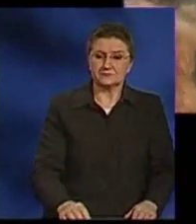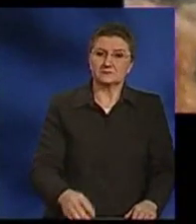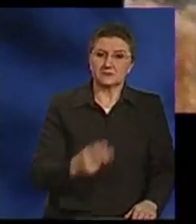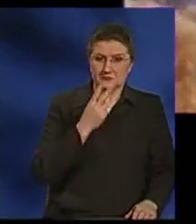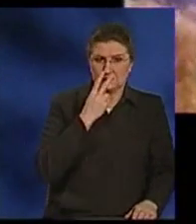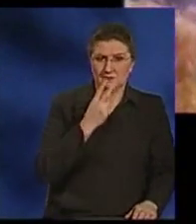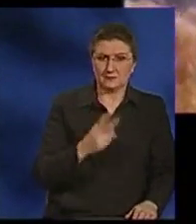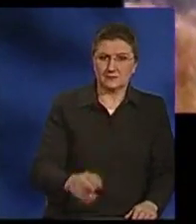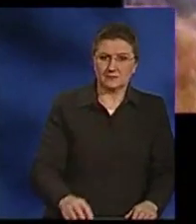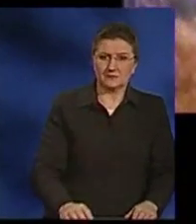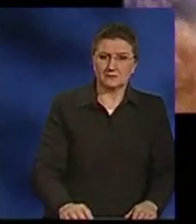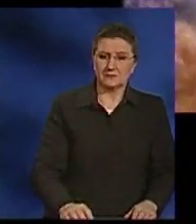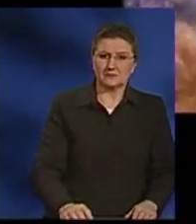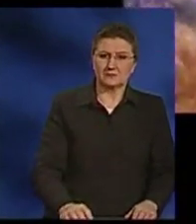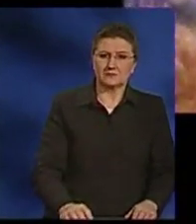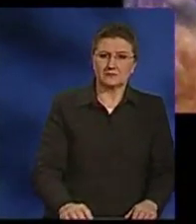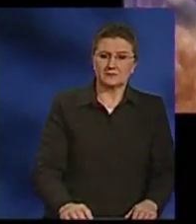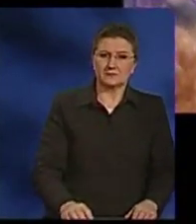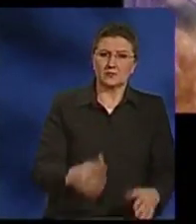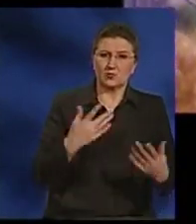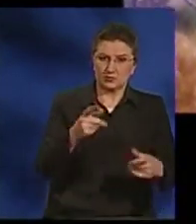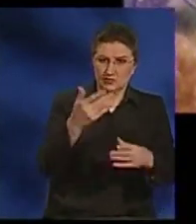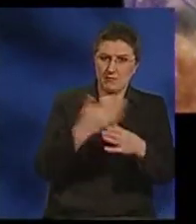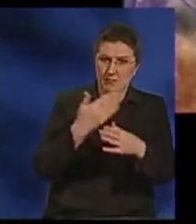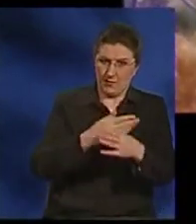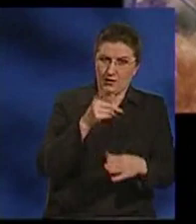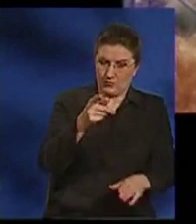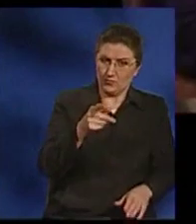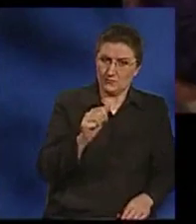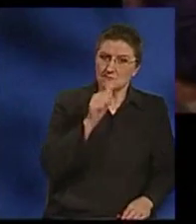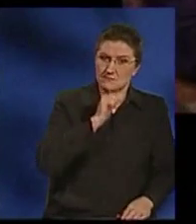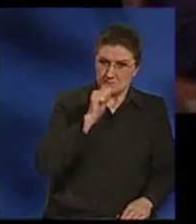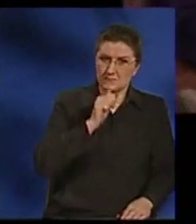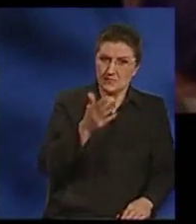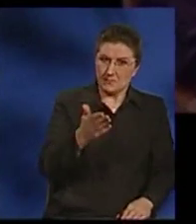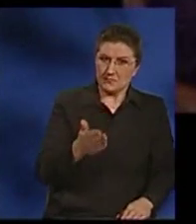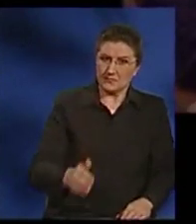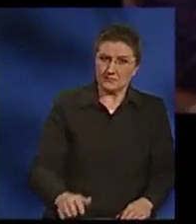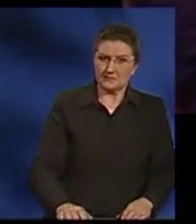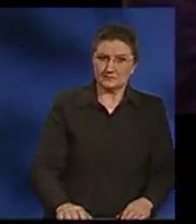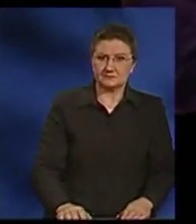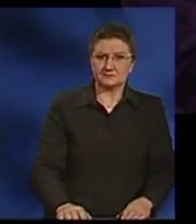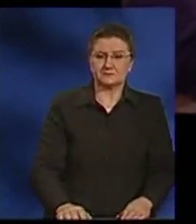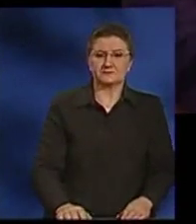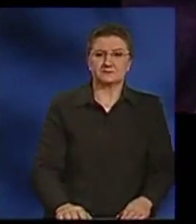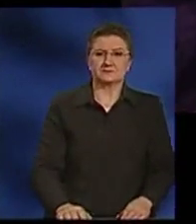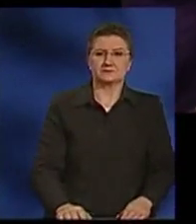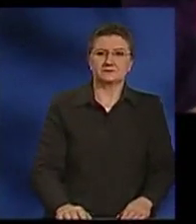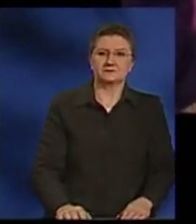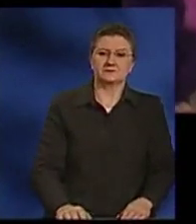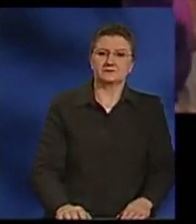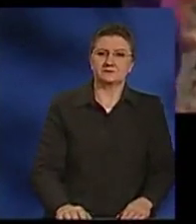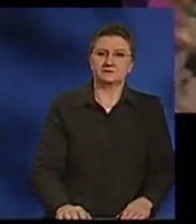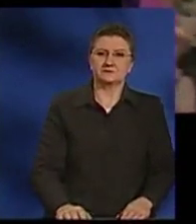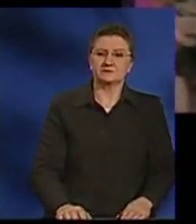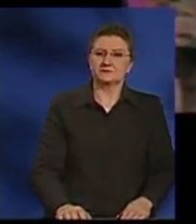конечно, господин, да, лучше. Вот видишь, уже помогло, уже прозрел. Теперь можешь и попробовать. Нет, я не хочу, как